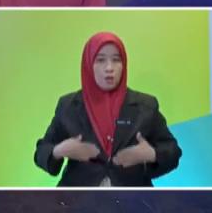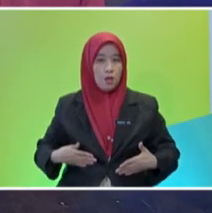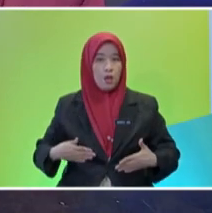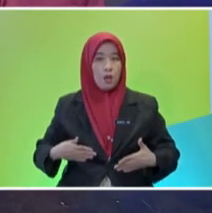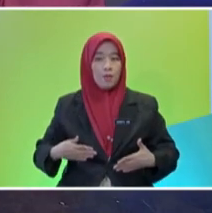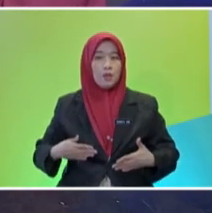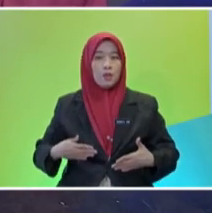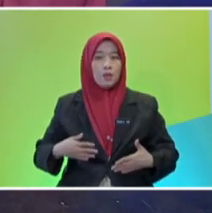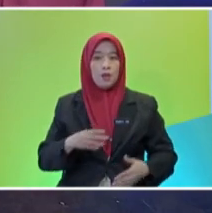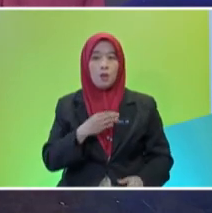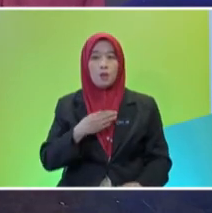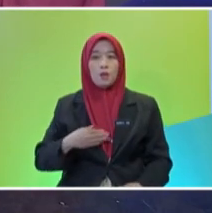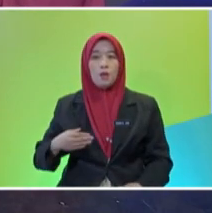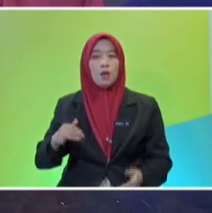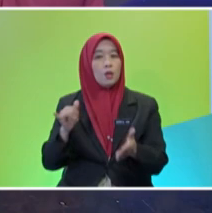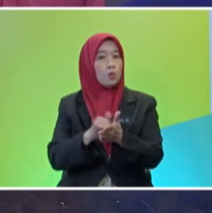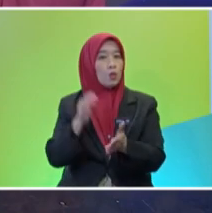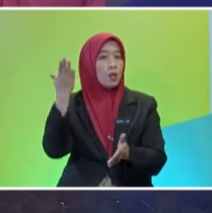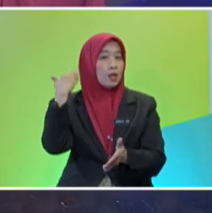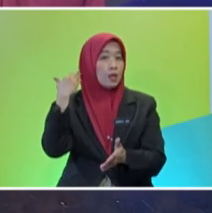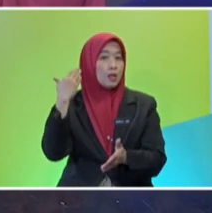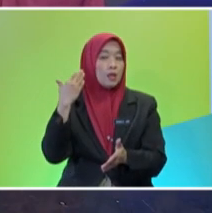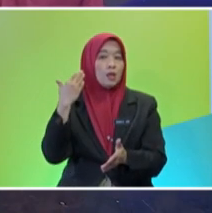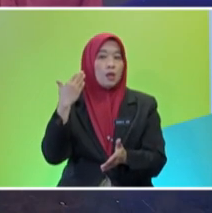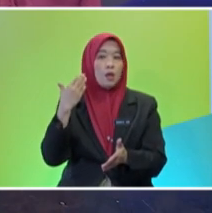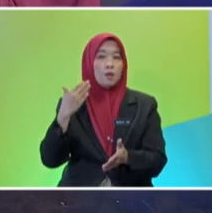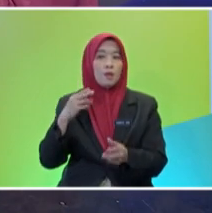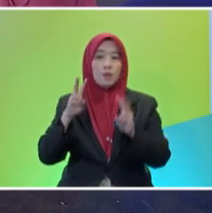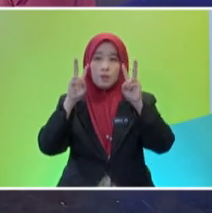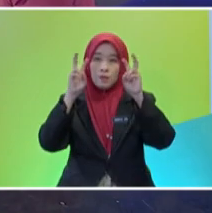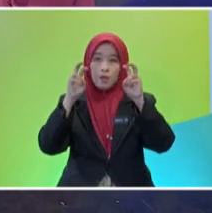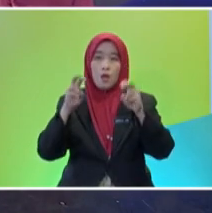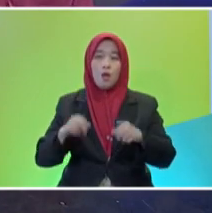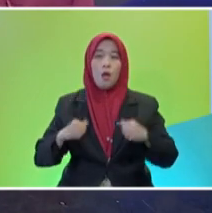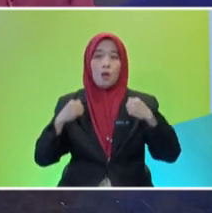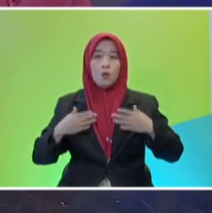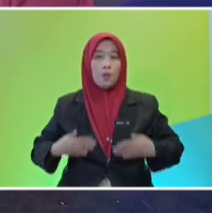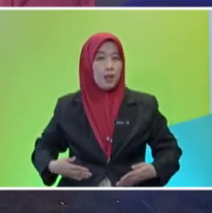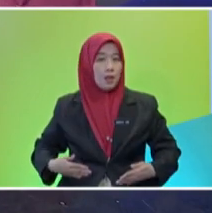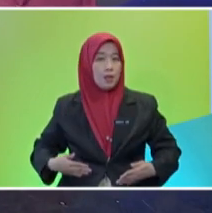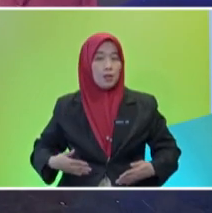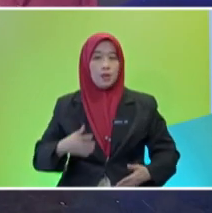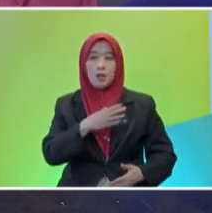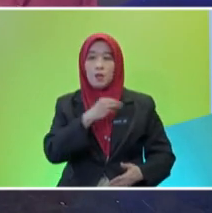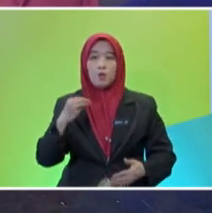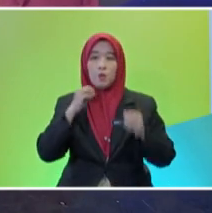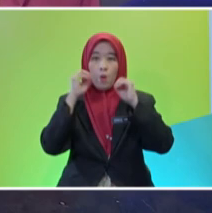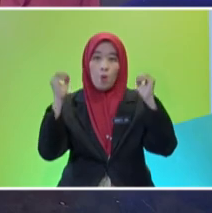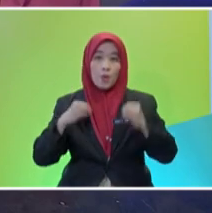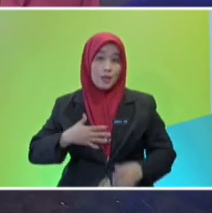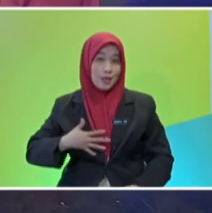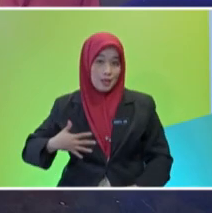Baik, itulah dia pembelajaran kita pada hari ini mengenai anggota badan dan juga organ deria. Jadi apa kata kita berehat